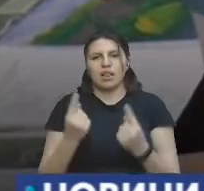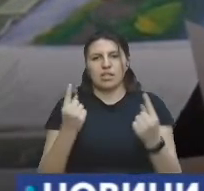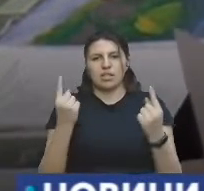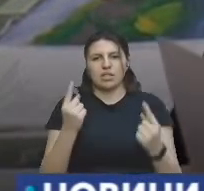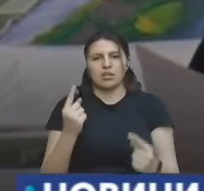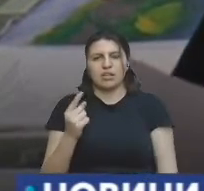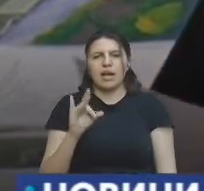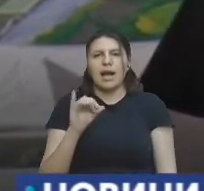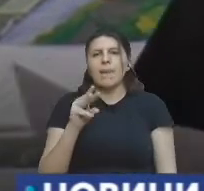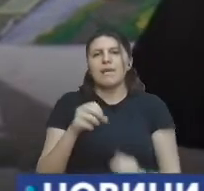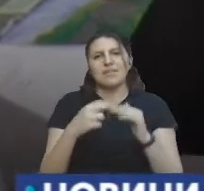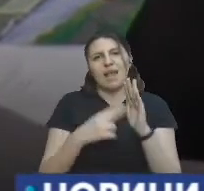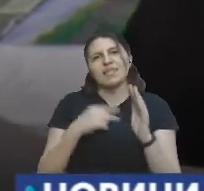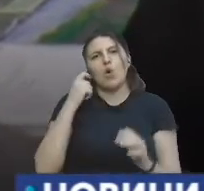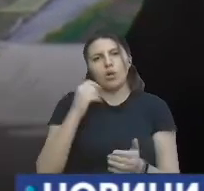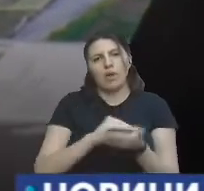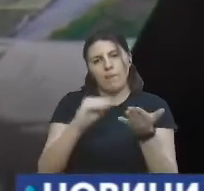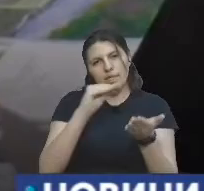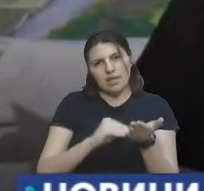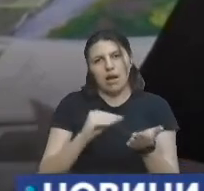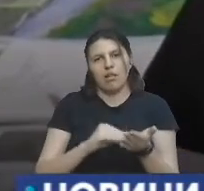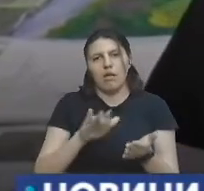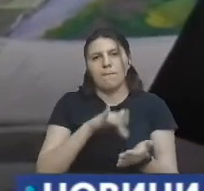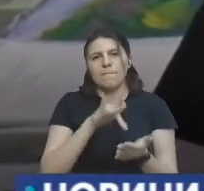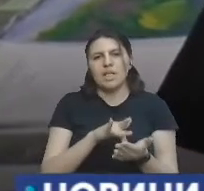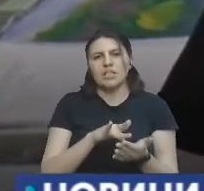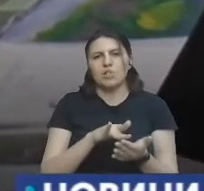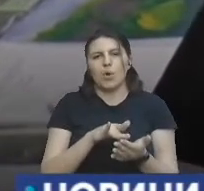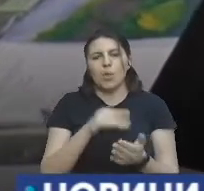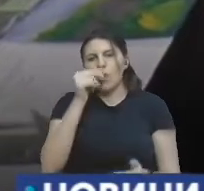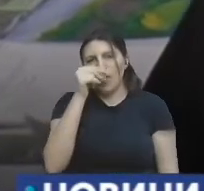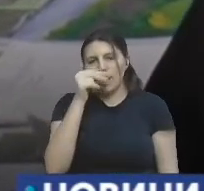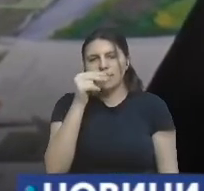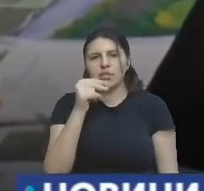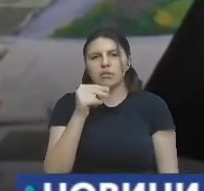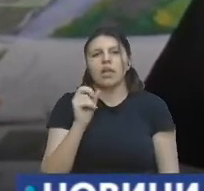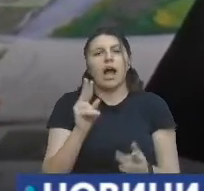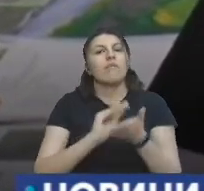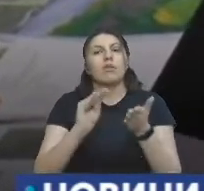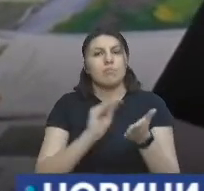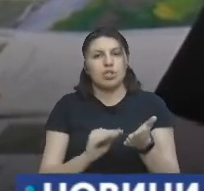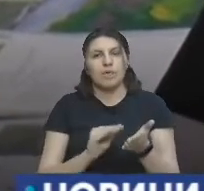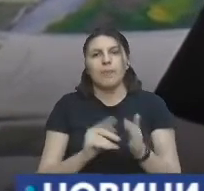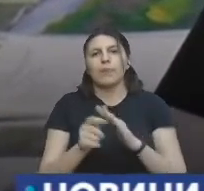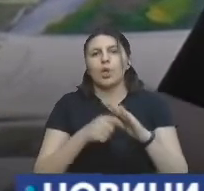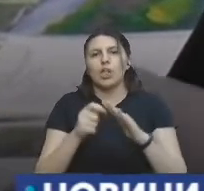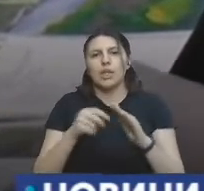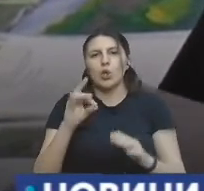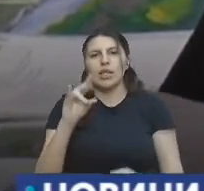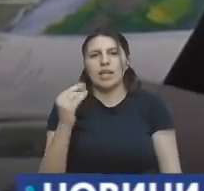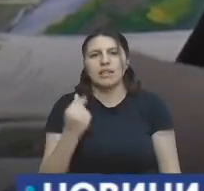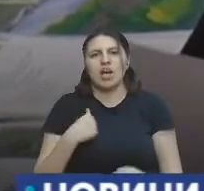Рима, 17 років, місто Слов'янськ. Як вона пише, «Донець наш